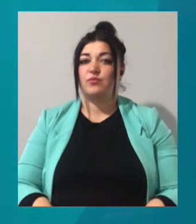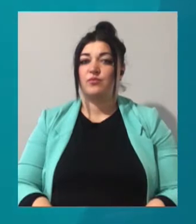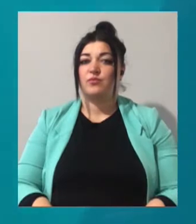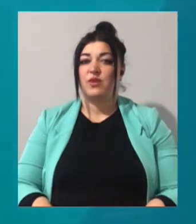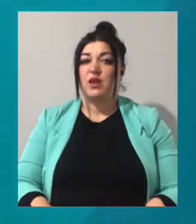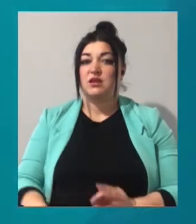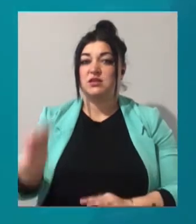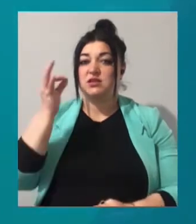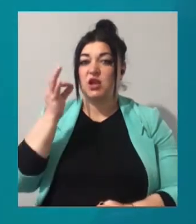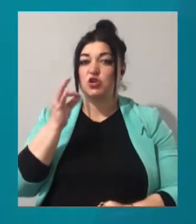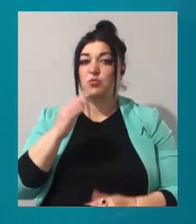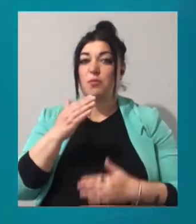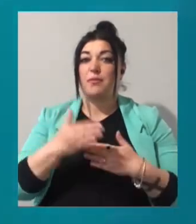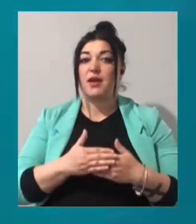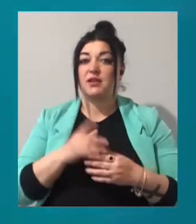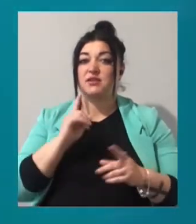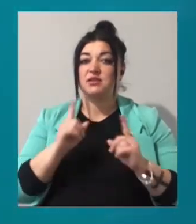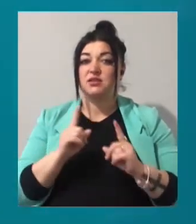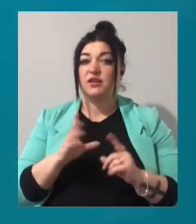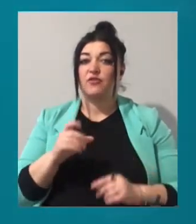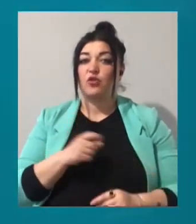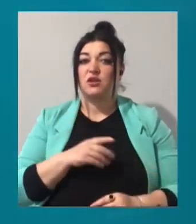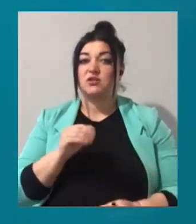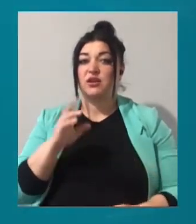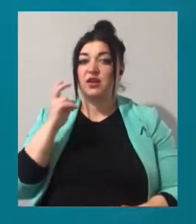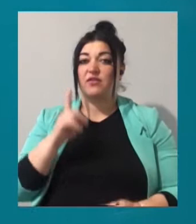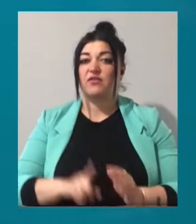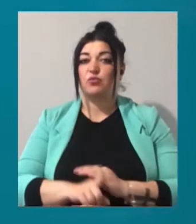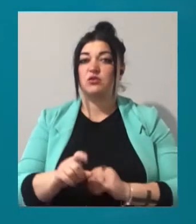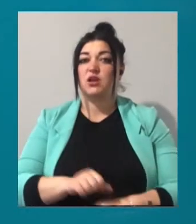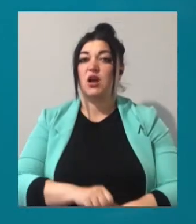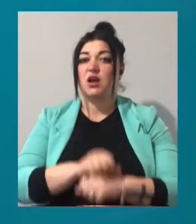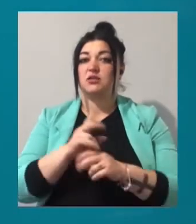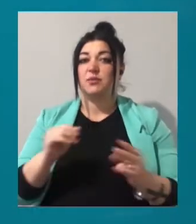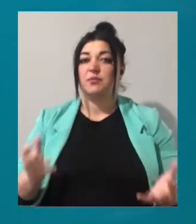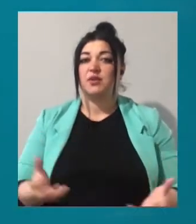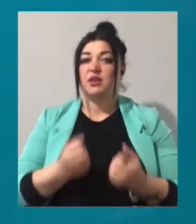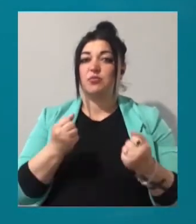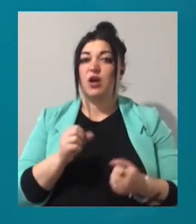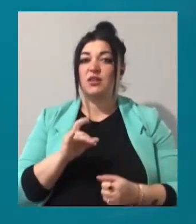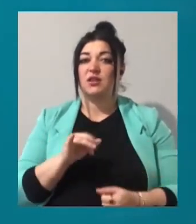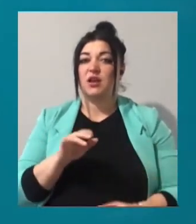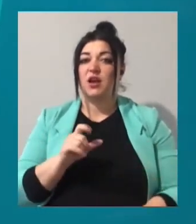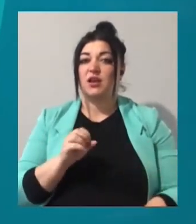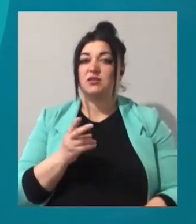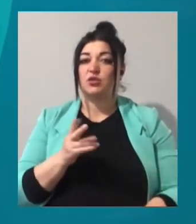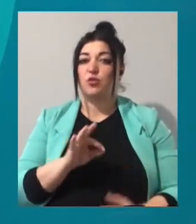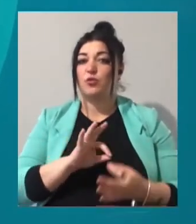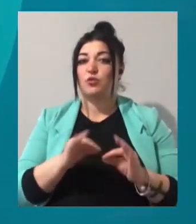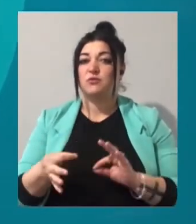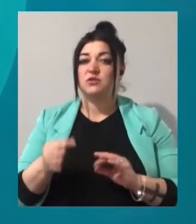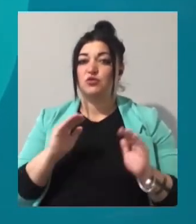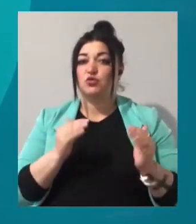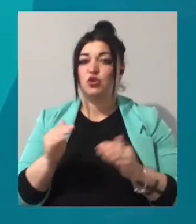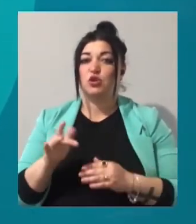Зазначимо, перед засіданням в Одесі та Києві відбулися акції на підтримку Андрія Хаєцького. Подробиці у сюжеті